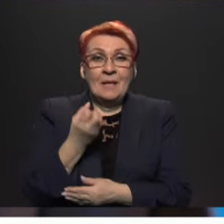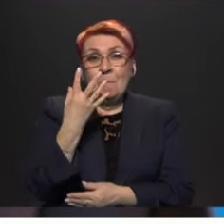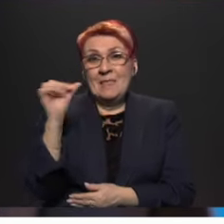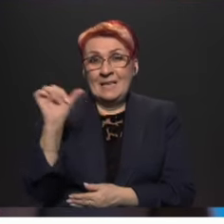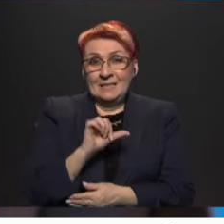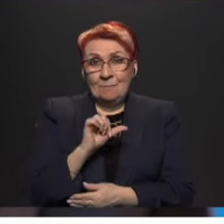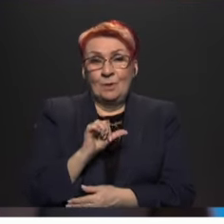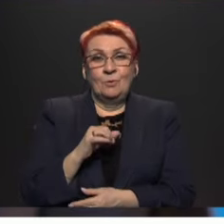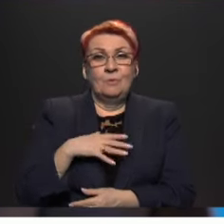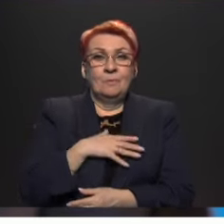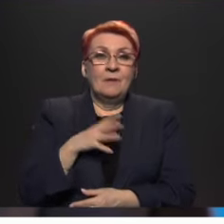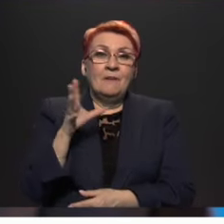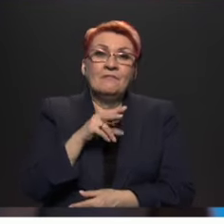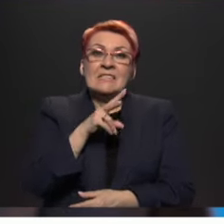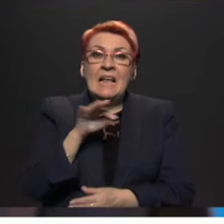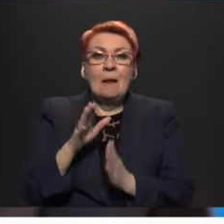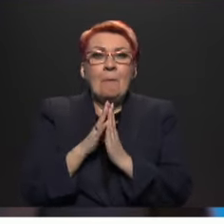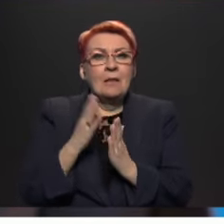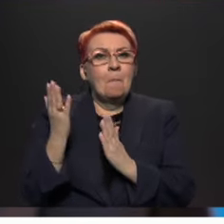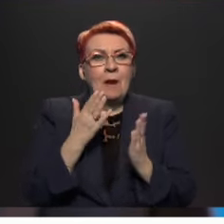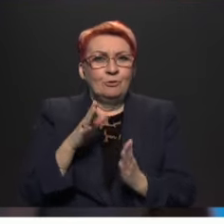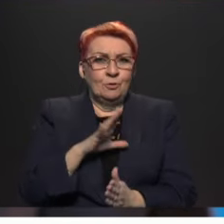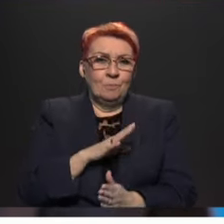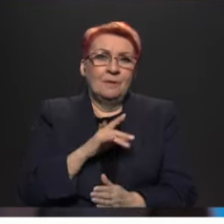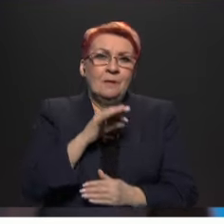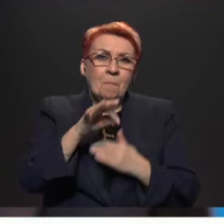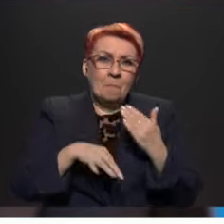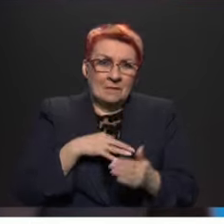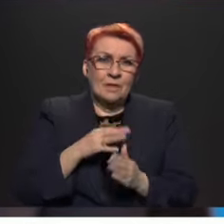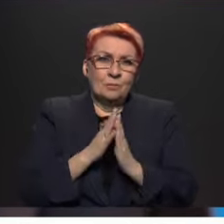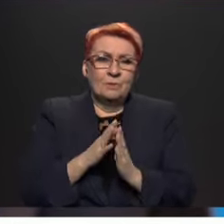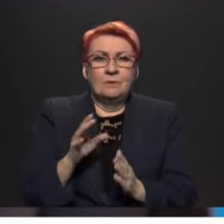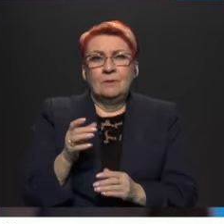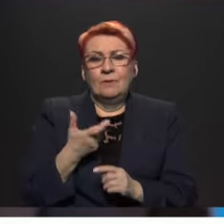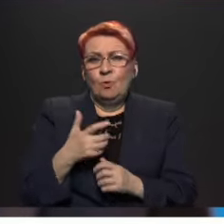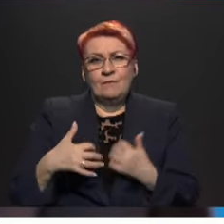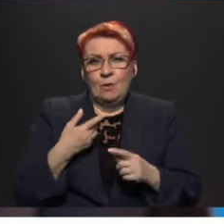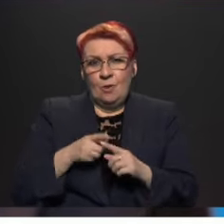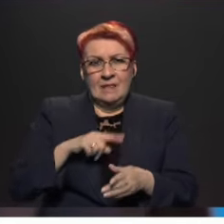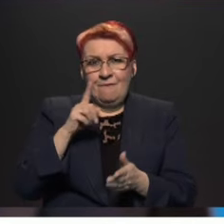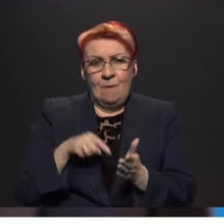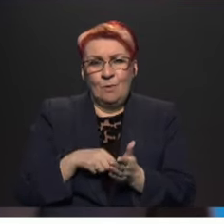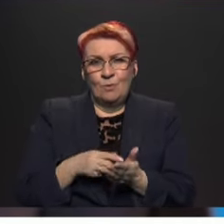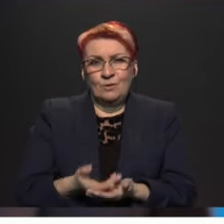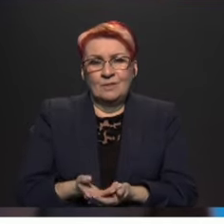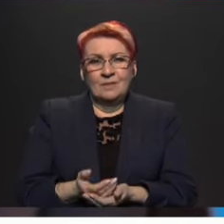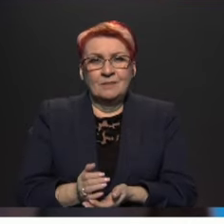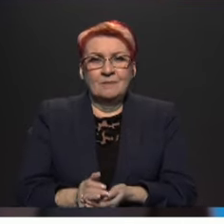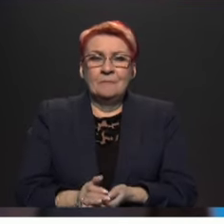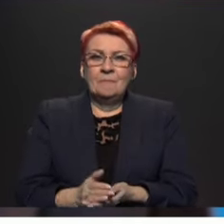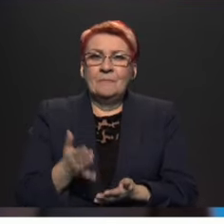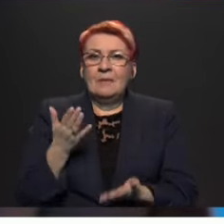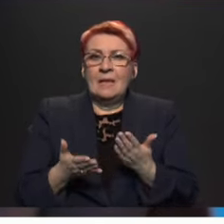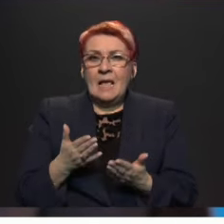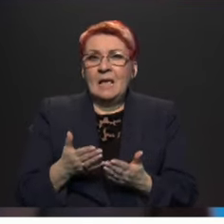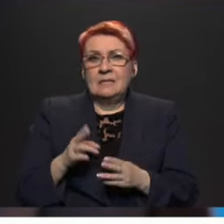минут. Переживаю, все ли молитвы прочитаны. Что делать? Подскажите, пожалуйста. Очень волнует этот вопрос. Вот если